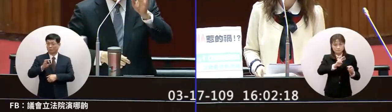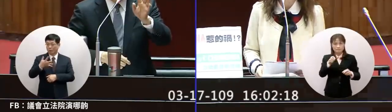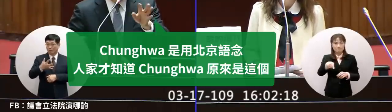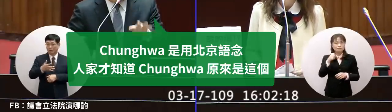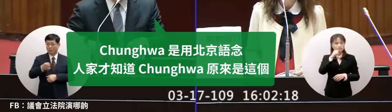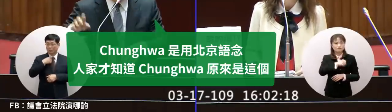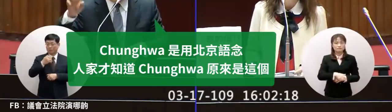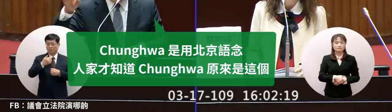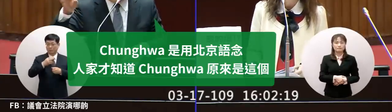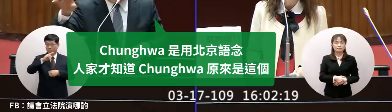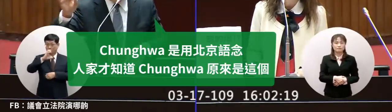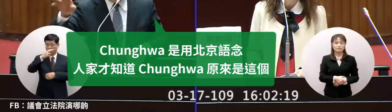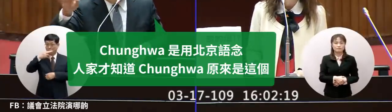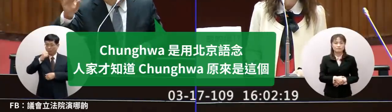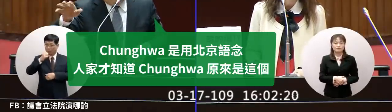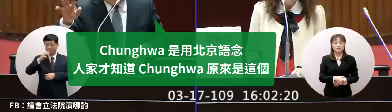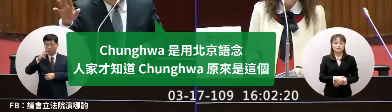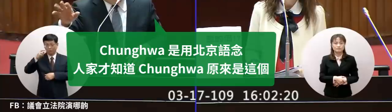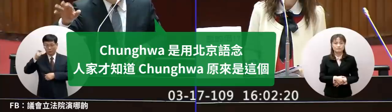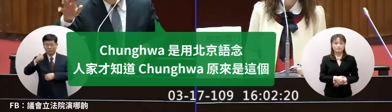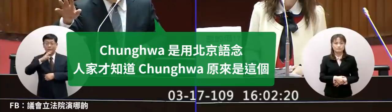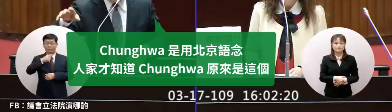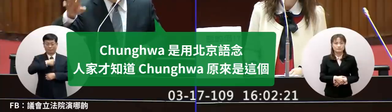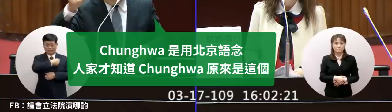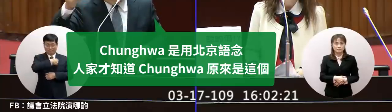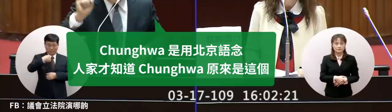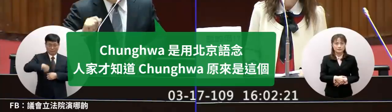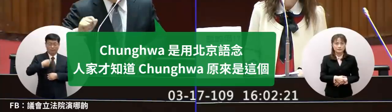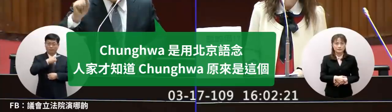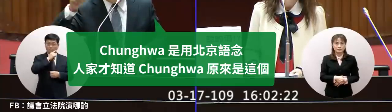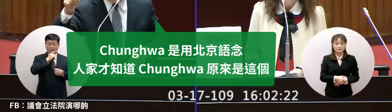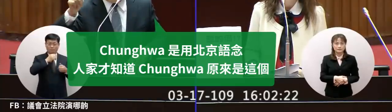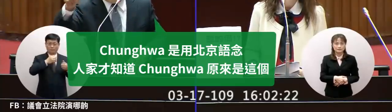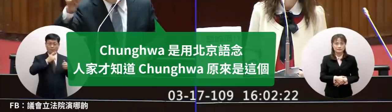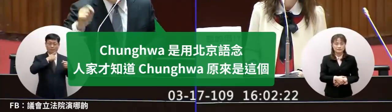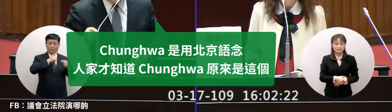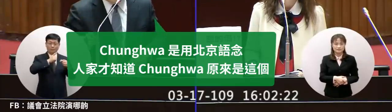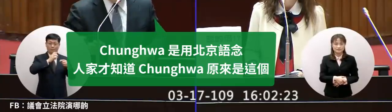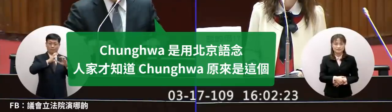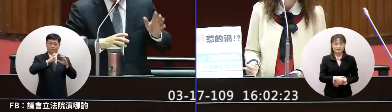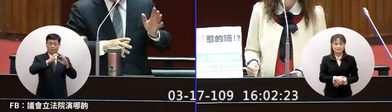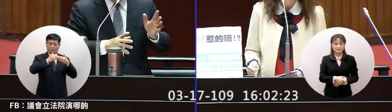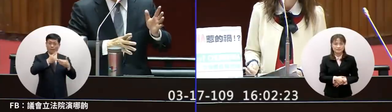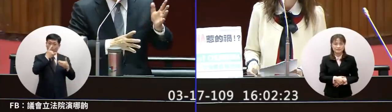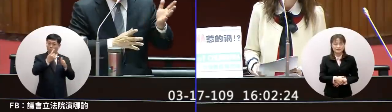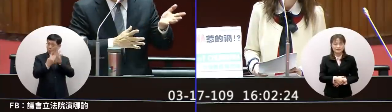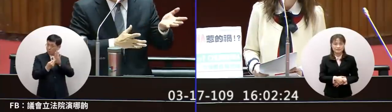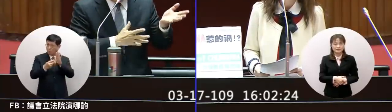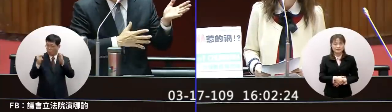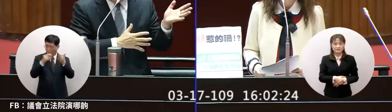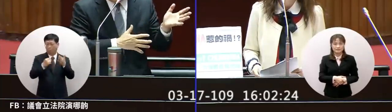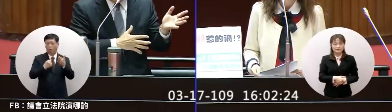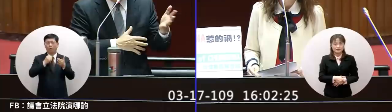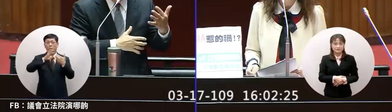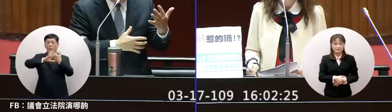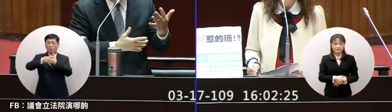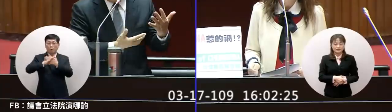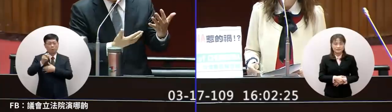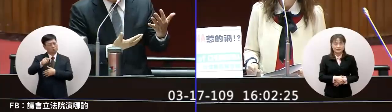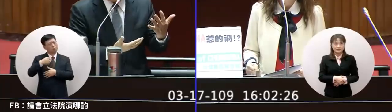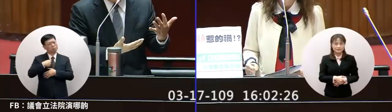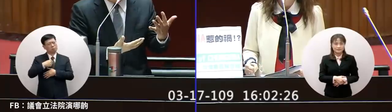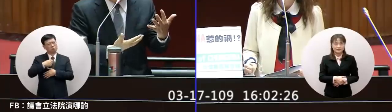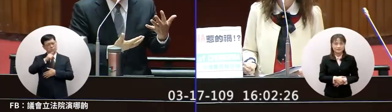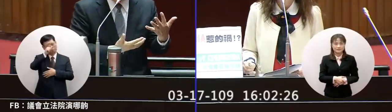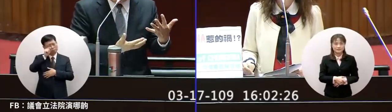为哦，中化是用迄、那个。北京去读，人家听中华原来是这個，啊， 世界各国的吼，伊感